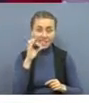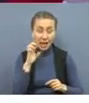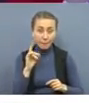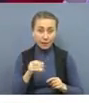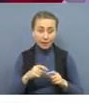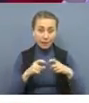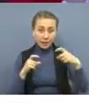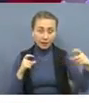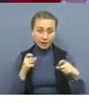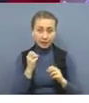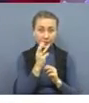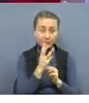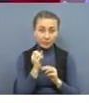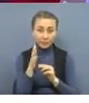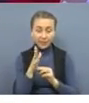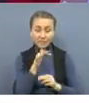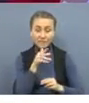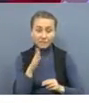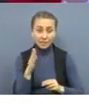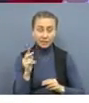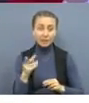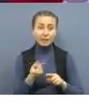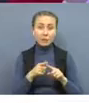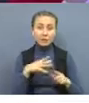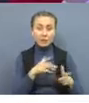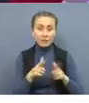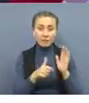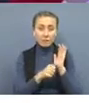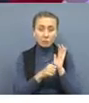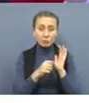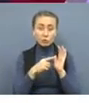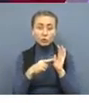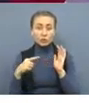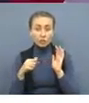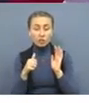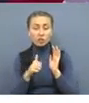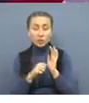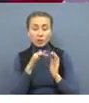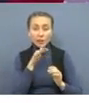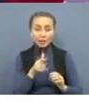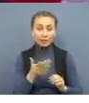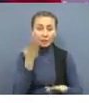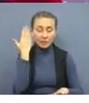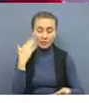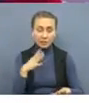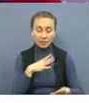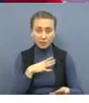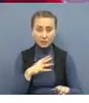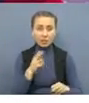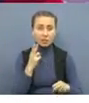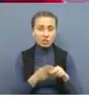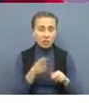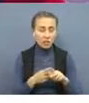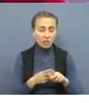датируются 13-15 веками. Примерно они были изготовлены 800-600 лет назад. Они изготовлены из кованого